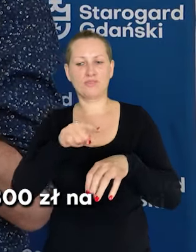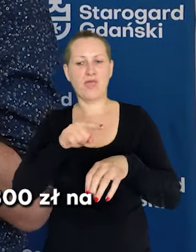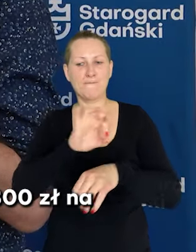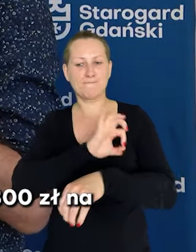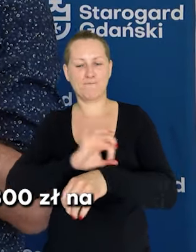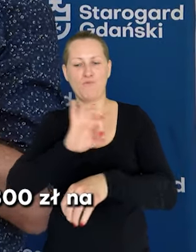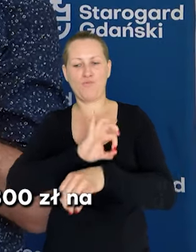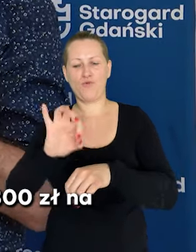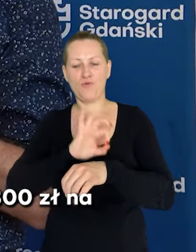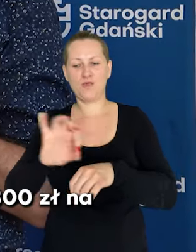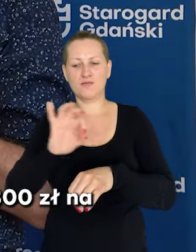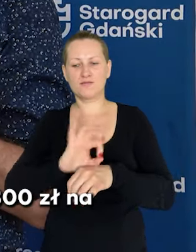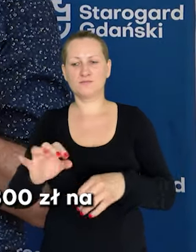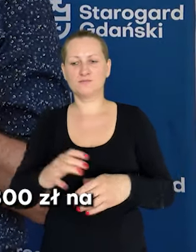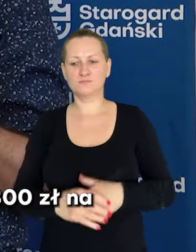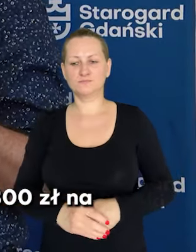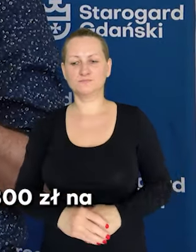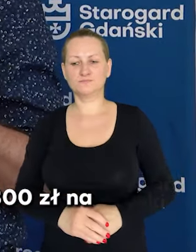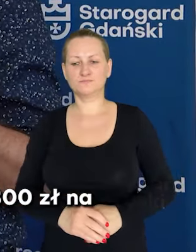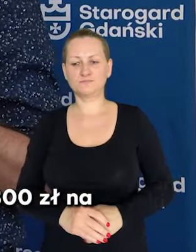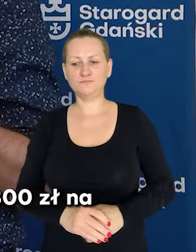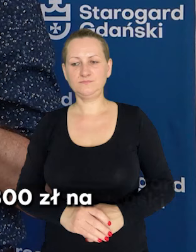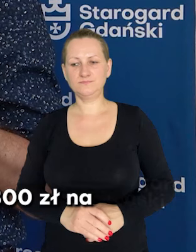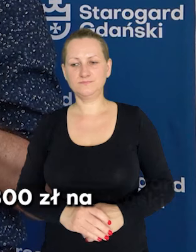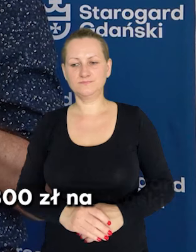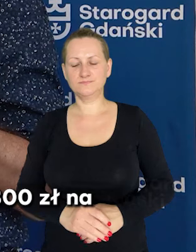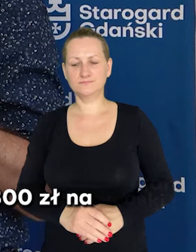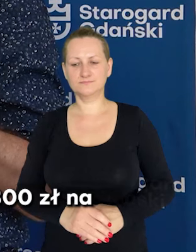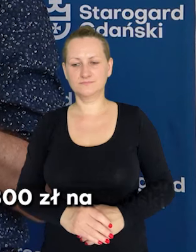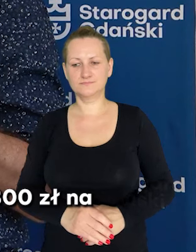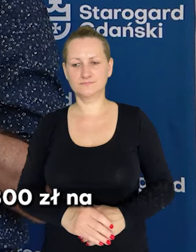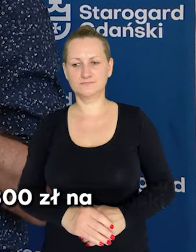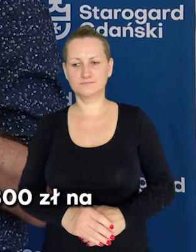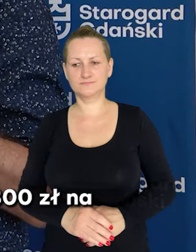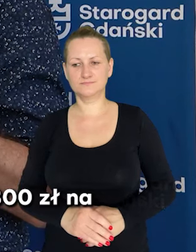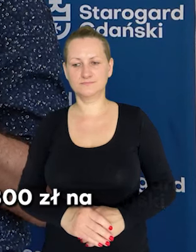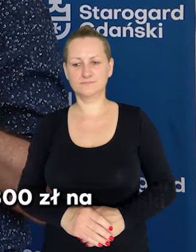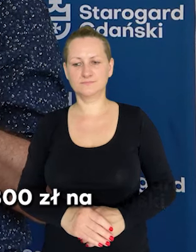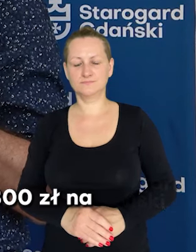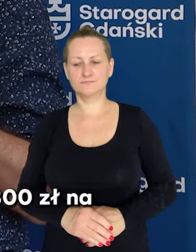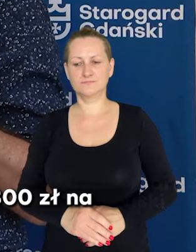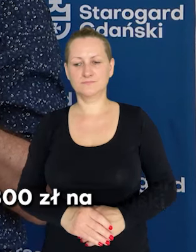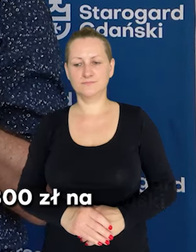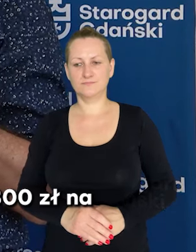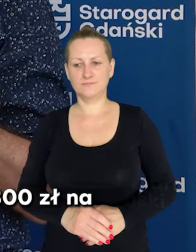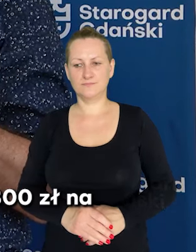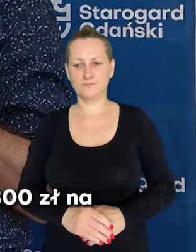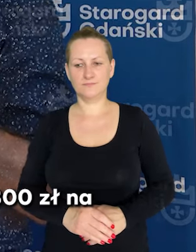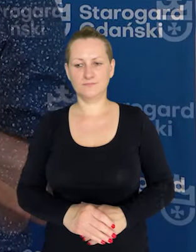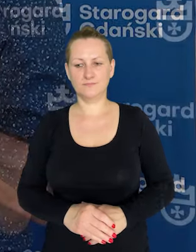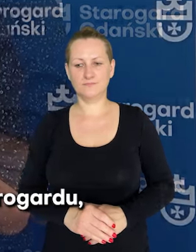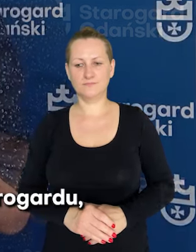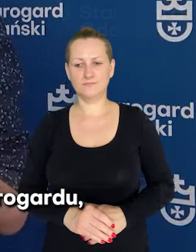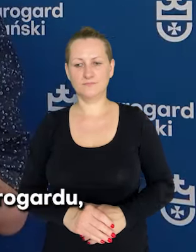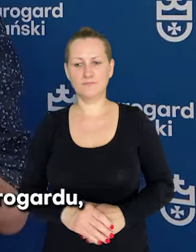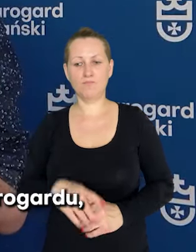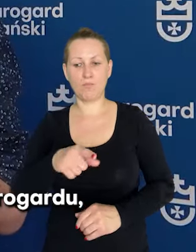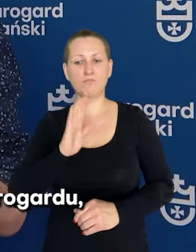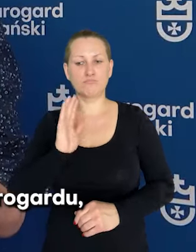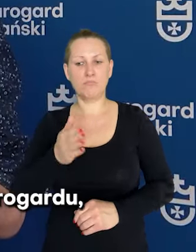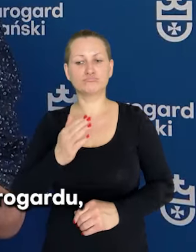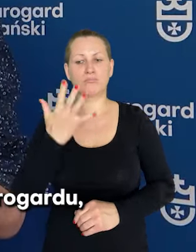otrzymaliśmy nagrodę w wysokości 2800 zł na realizację projektu. Będzie to